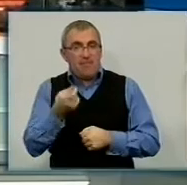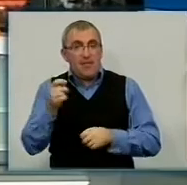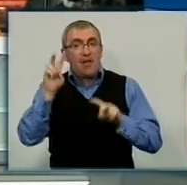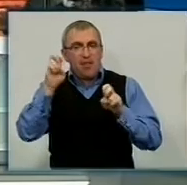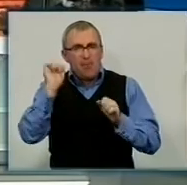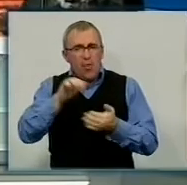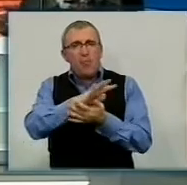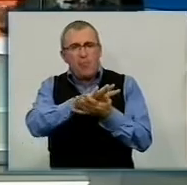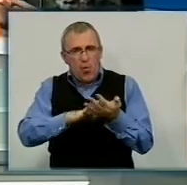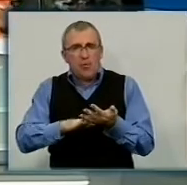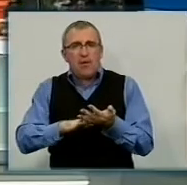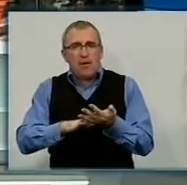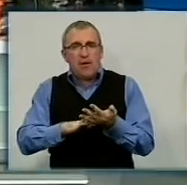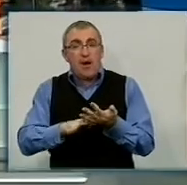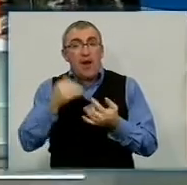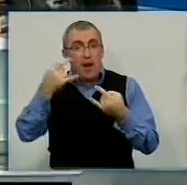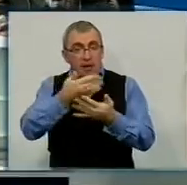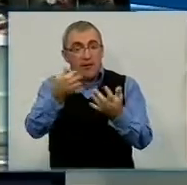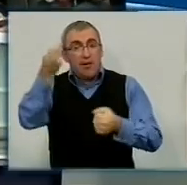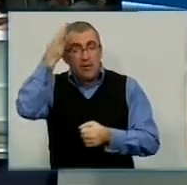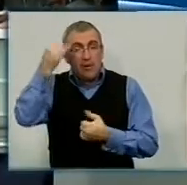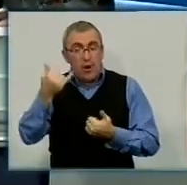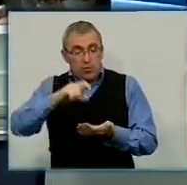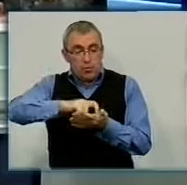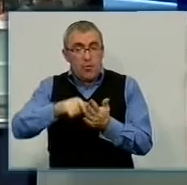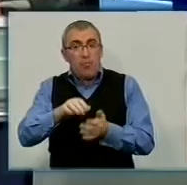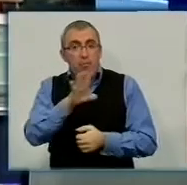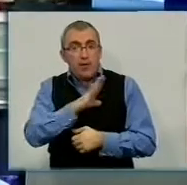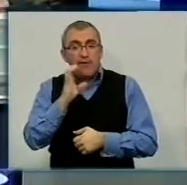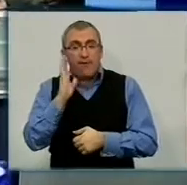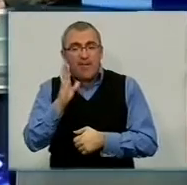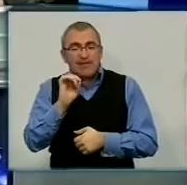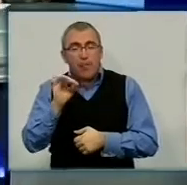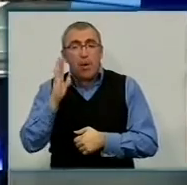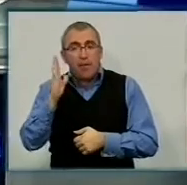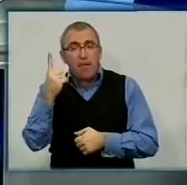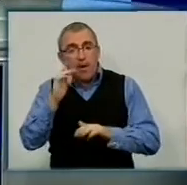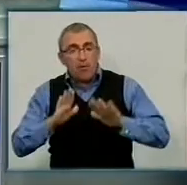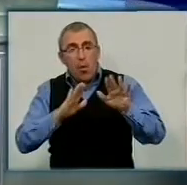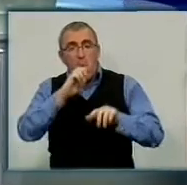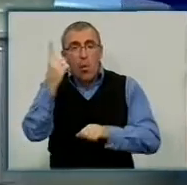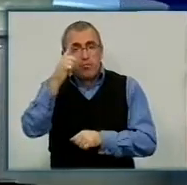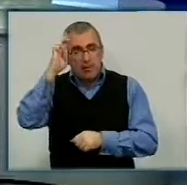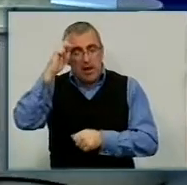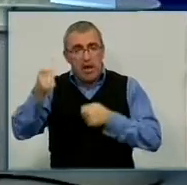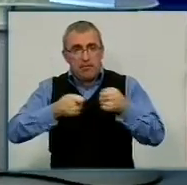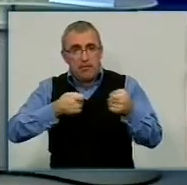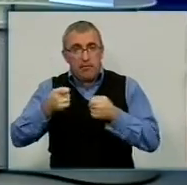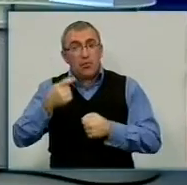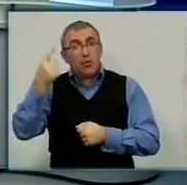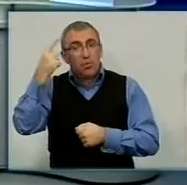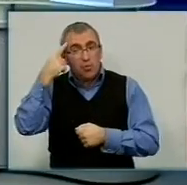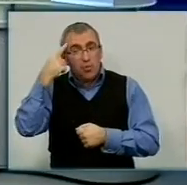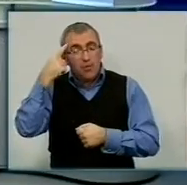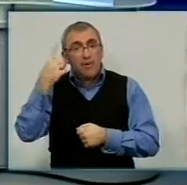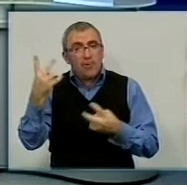можна продовжувати і далі нашим глядачам я хочу нагадати що в нашій студії був Віктор сарпокрилов перший заступник голови Обласної Державної адміністрації і думаю